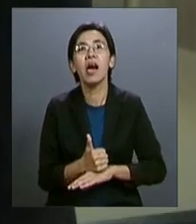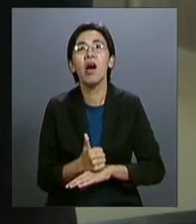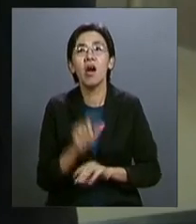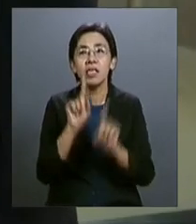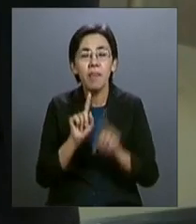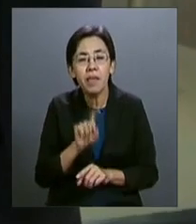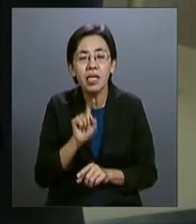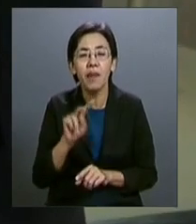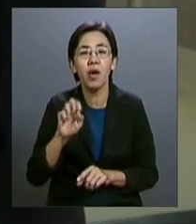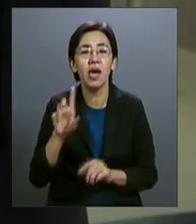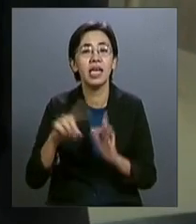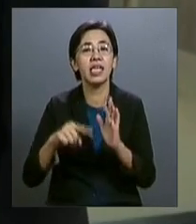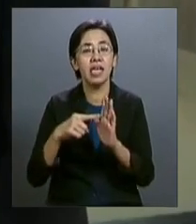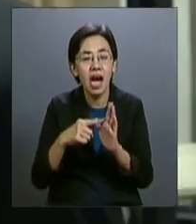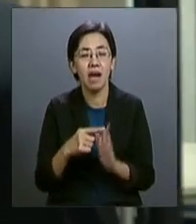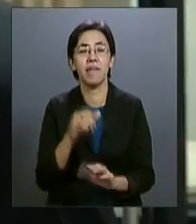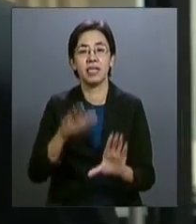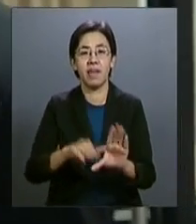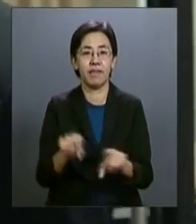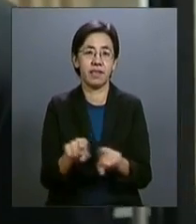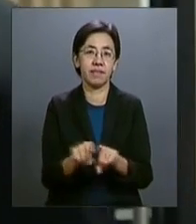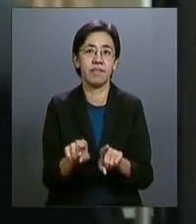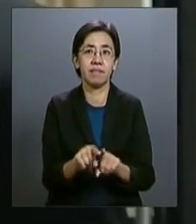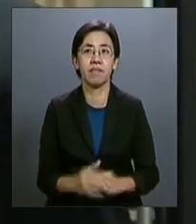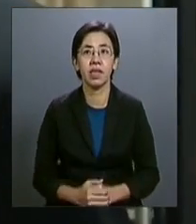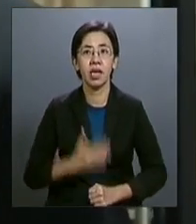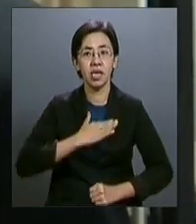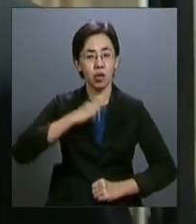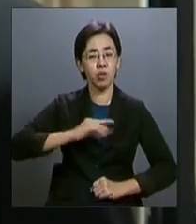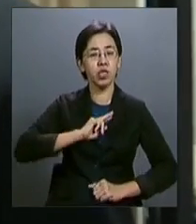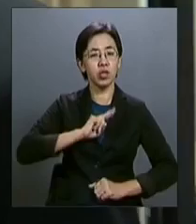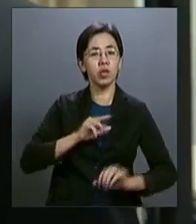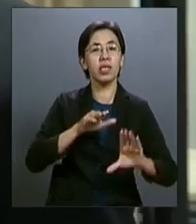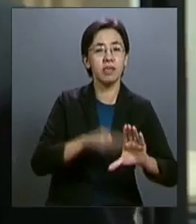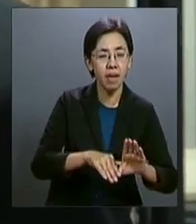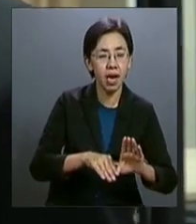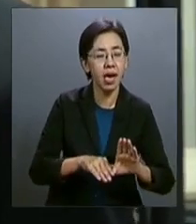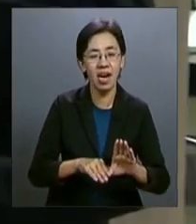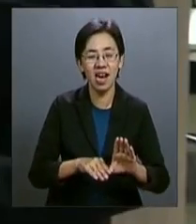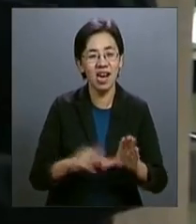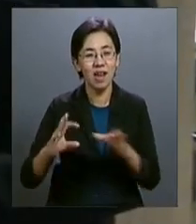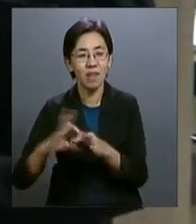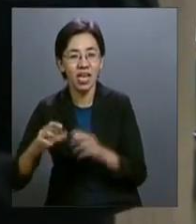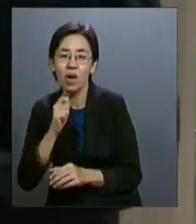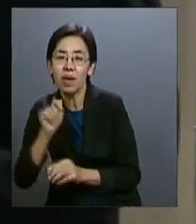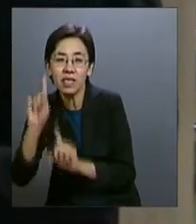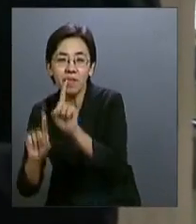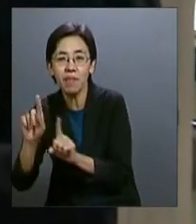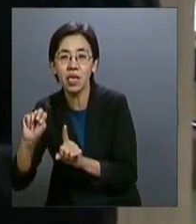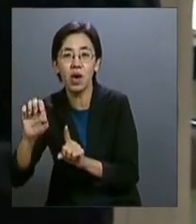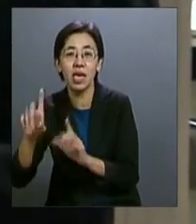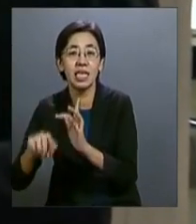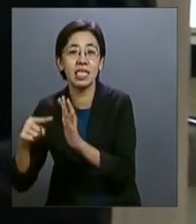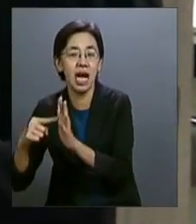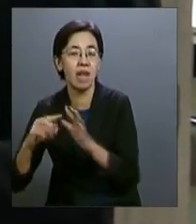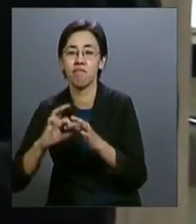ดาโพที่มาสมัครเช่นกันค่ะโดยย้ำว่ามาในนามส่วนตัวและยืนยันไม่เกี่ยวกับนิดาโพนะคะพร้อมระบุว่าหาก